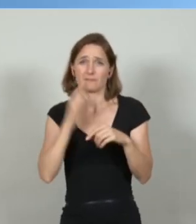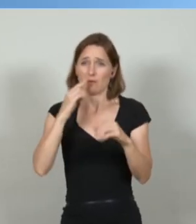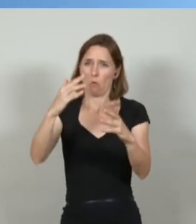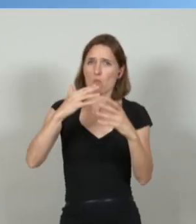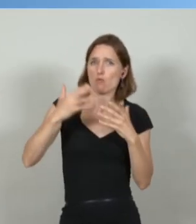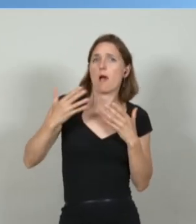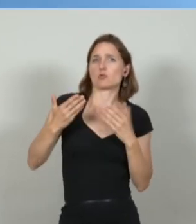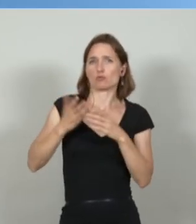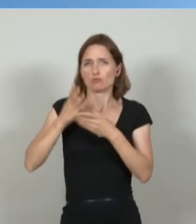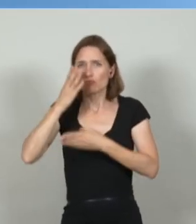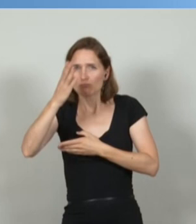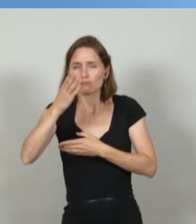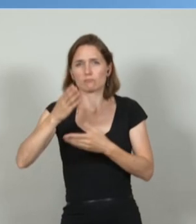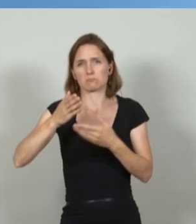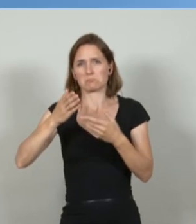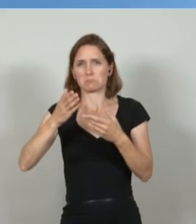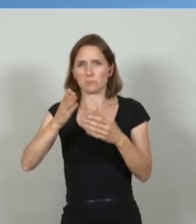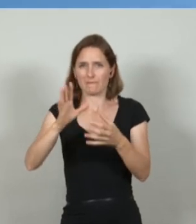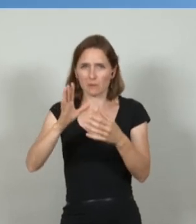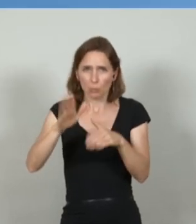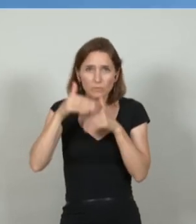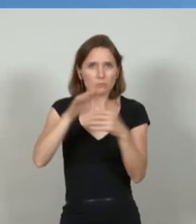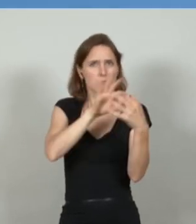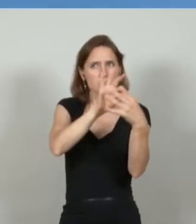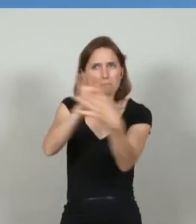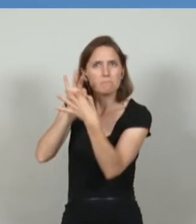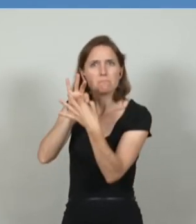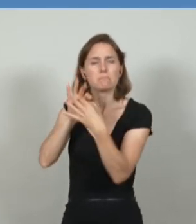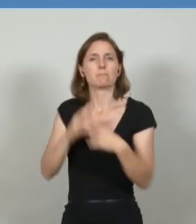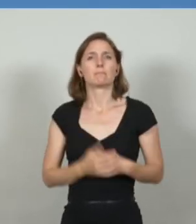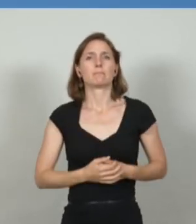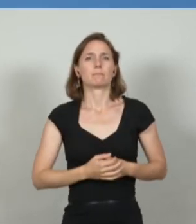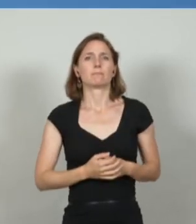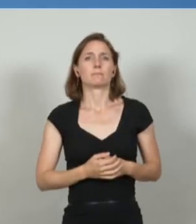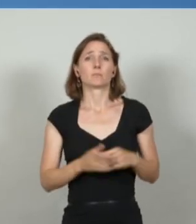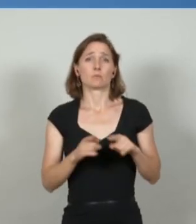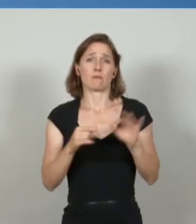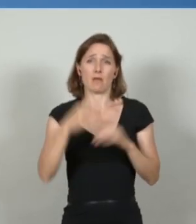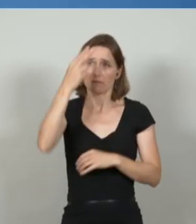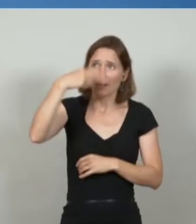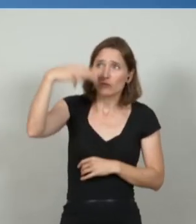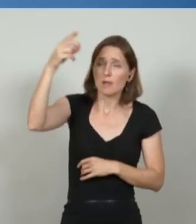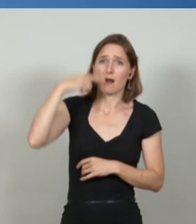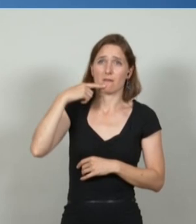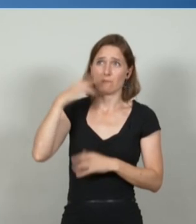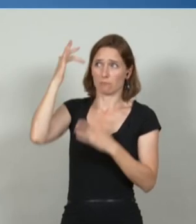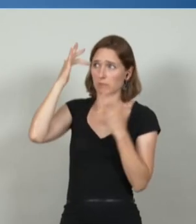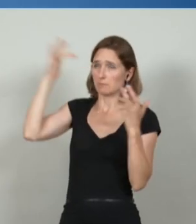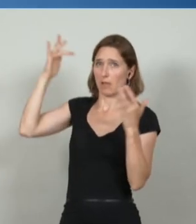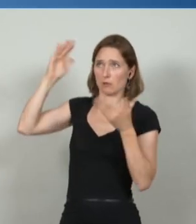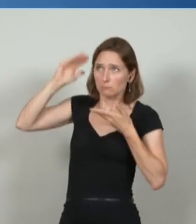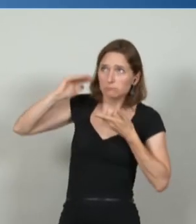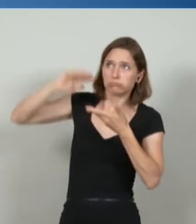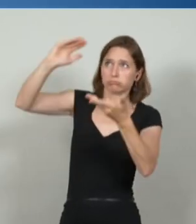continuer à fédérer ces démarches là et surtout à partager je crois à l'échelle nationale ou encore européenne ce que nous